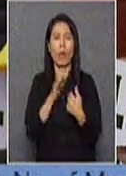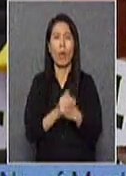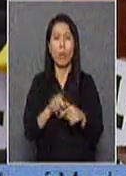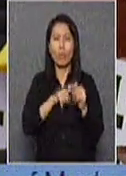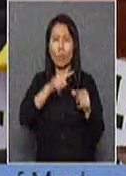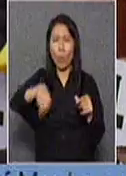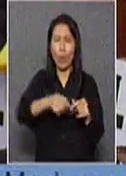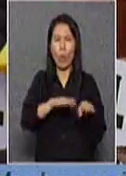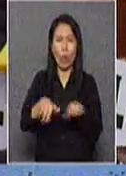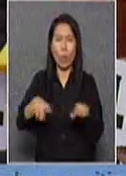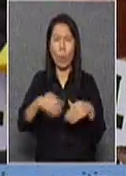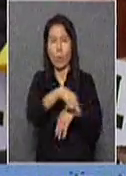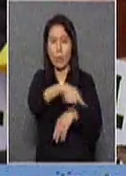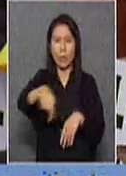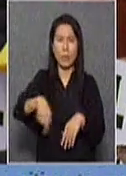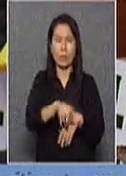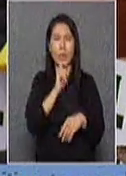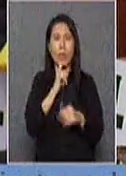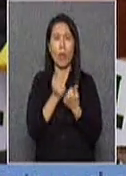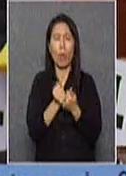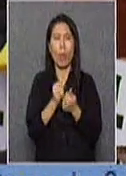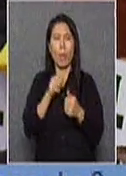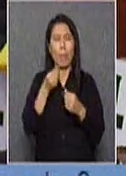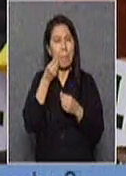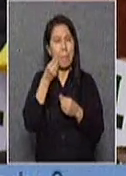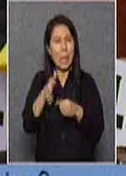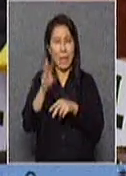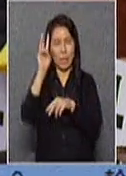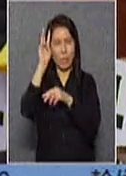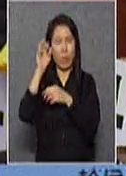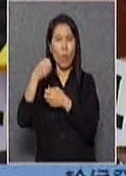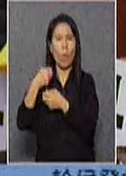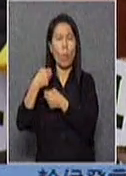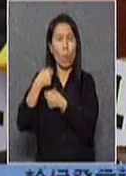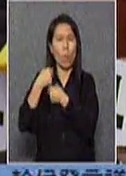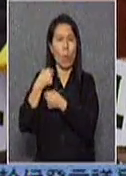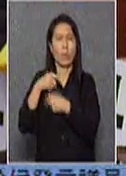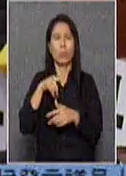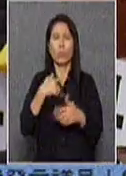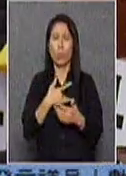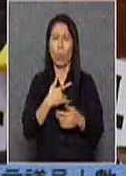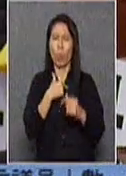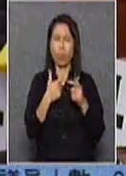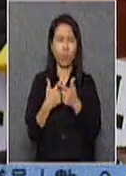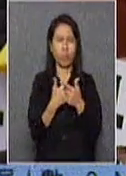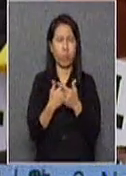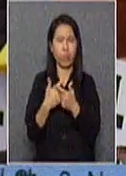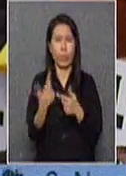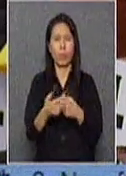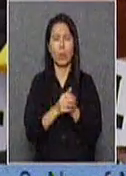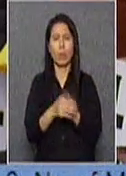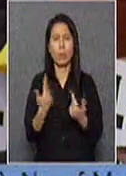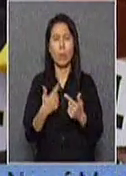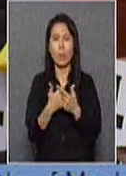地即是作解放軍的用途的問題呢，是引起很多的爭議。爭議不導致到